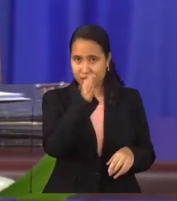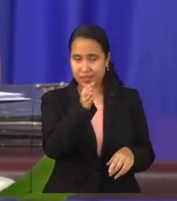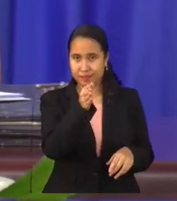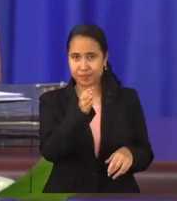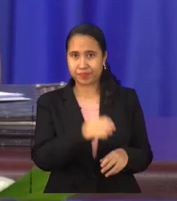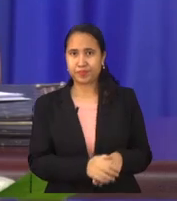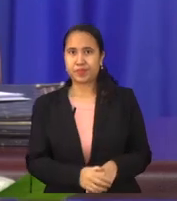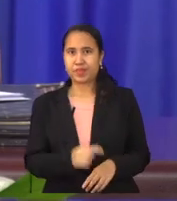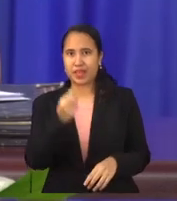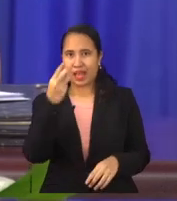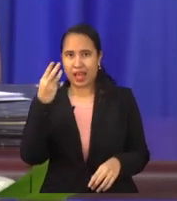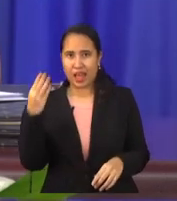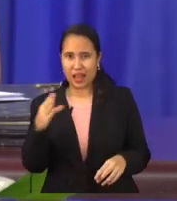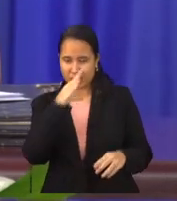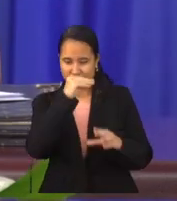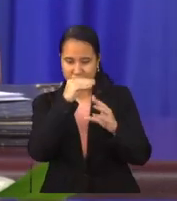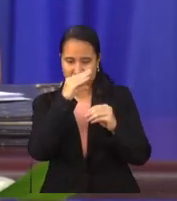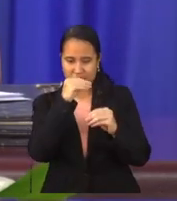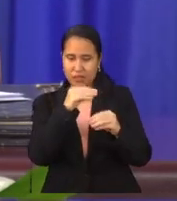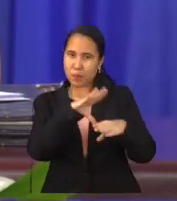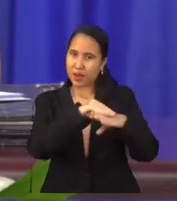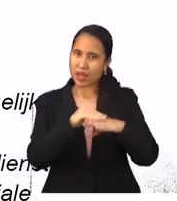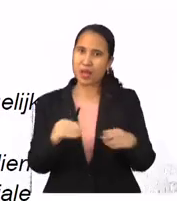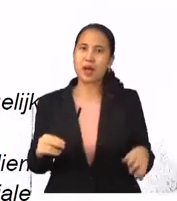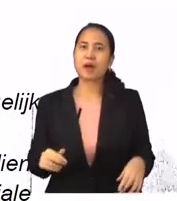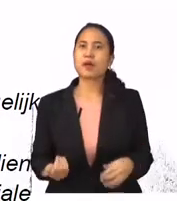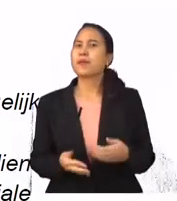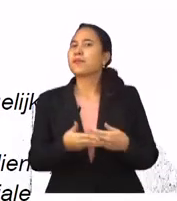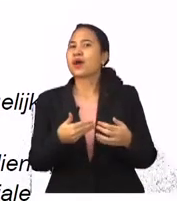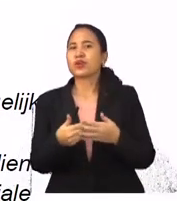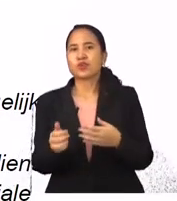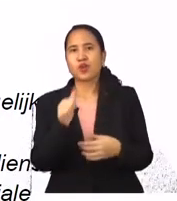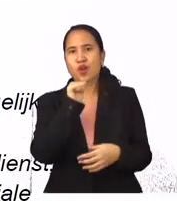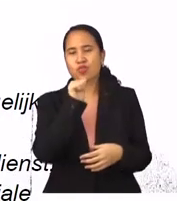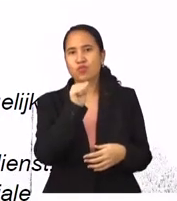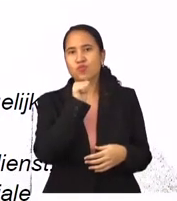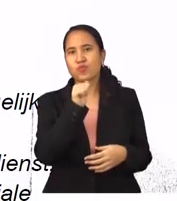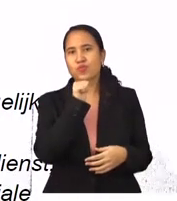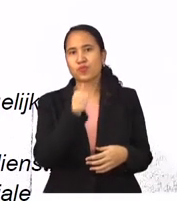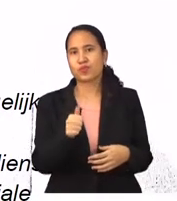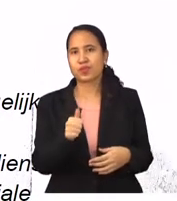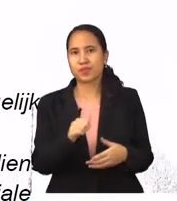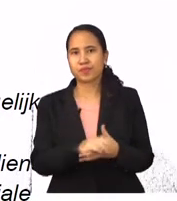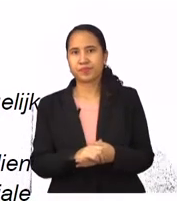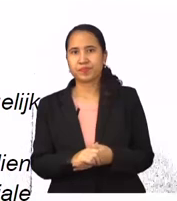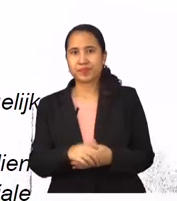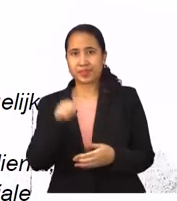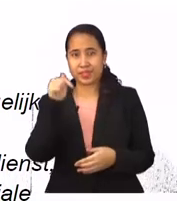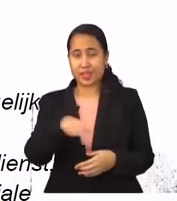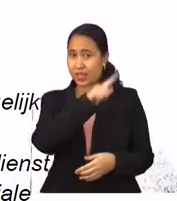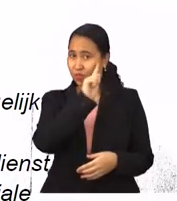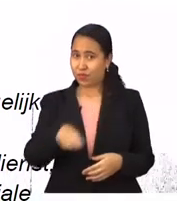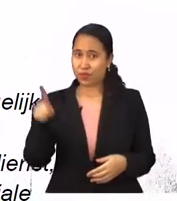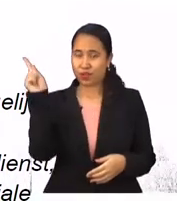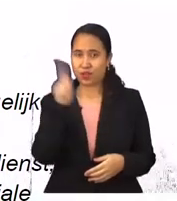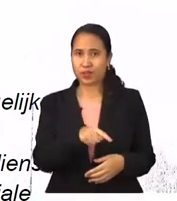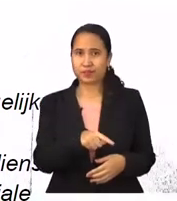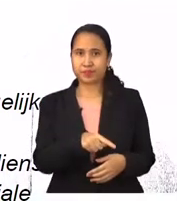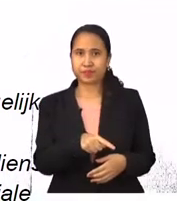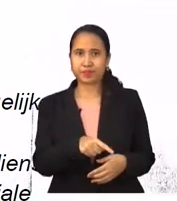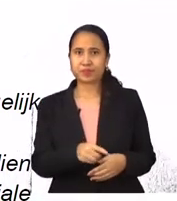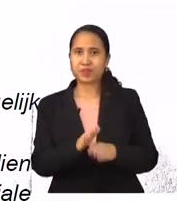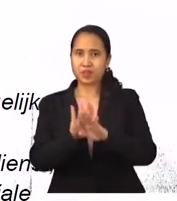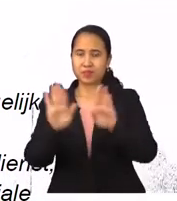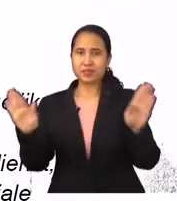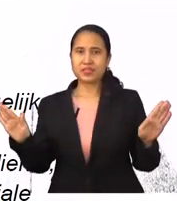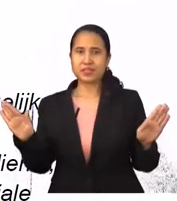is elke beïnvloeding door wie dan ook. Benadrukt dient te worden dat dit verbod, die een uitdrukking is van de